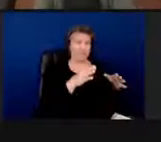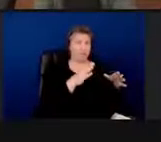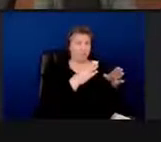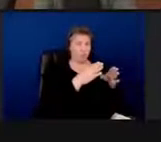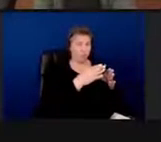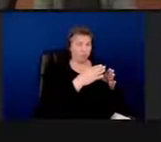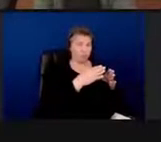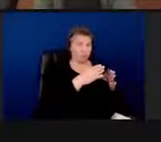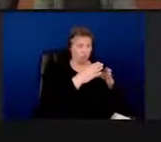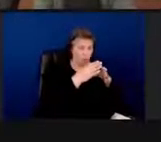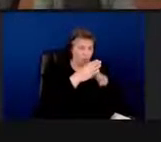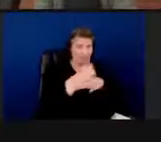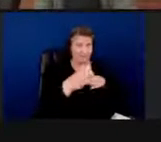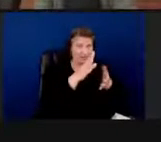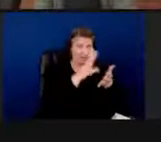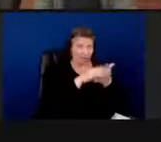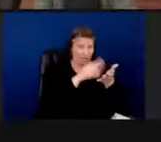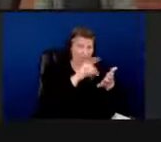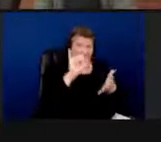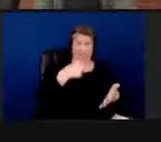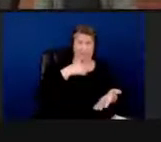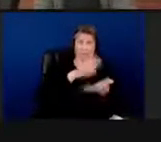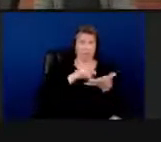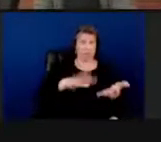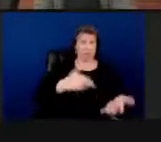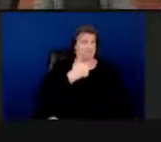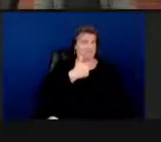vikundi, na